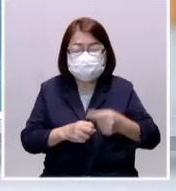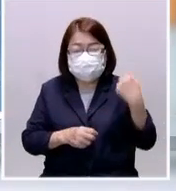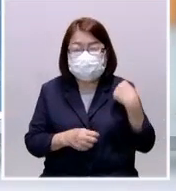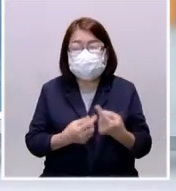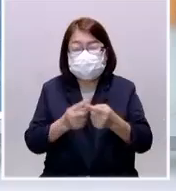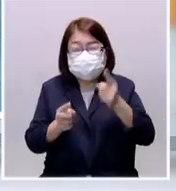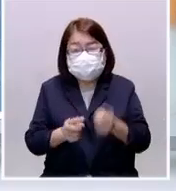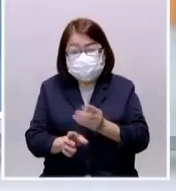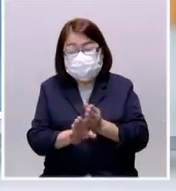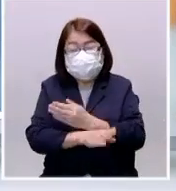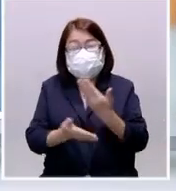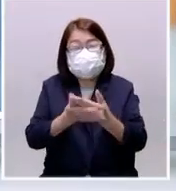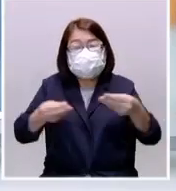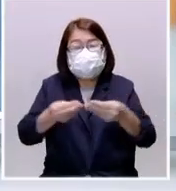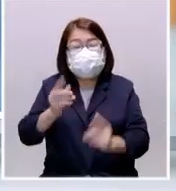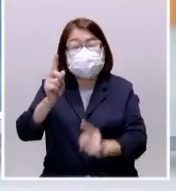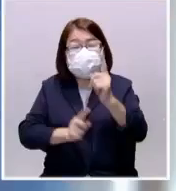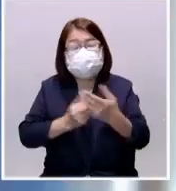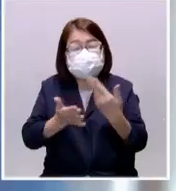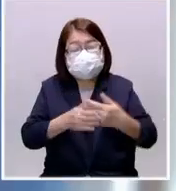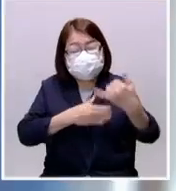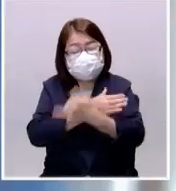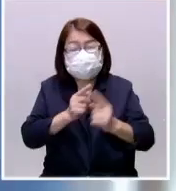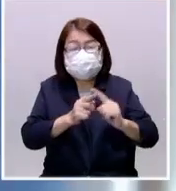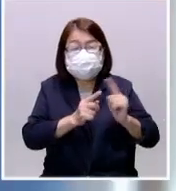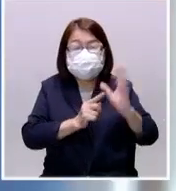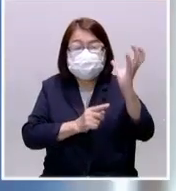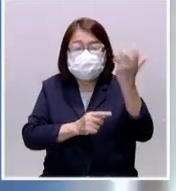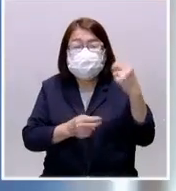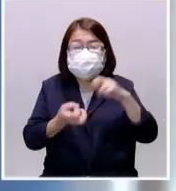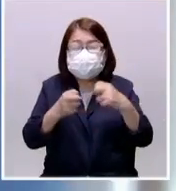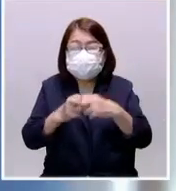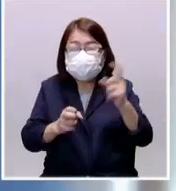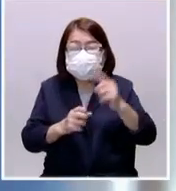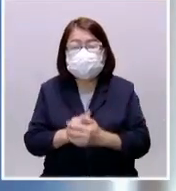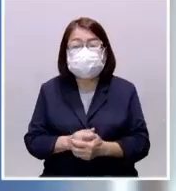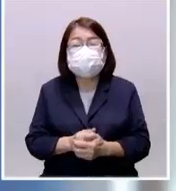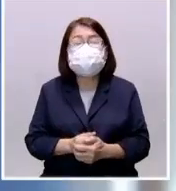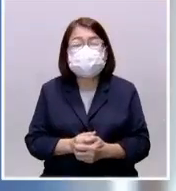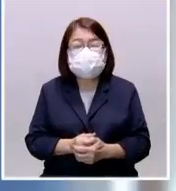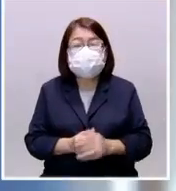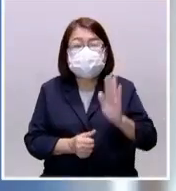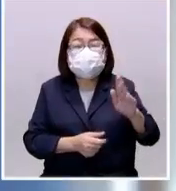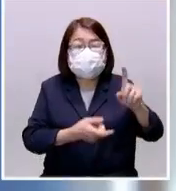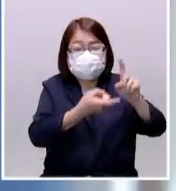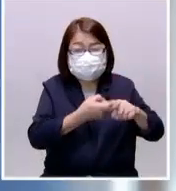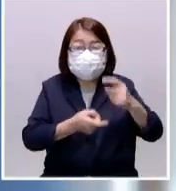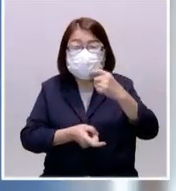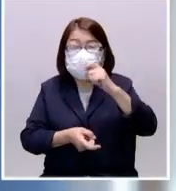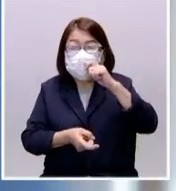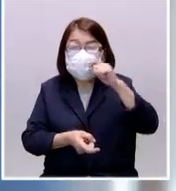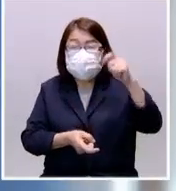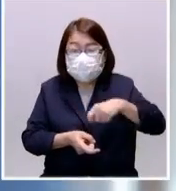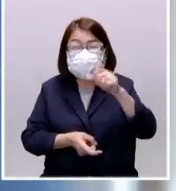คะตลาดหุ้นแล้วก็ตลาดเงินทุนทั่วโลกนะคะได้รับผลกระทบจากปัจจัยสำคัญทั้งเรื่องของปฏิบัติการรัสเซียในยูเครนแล้วก็เ